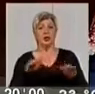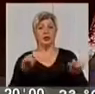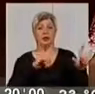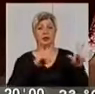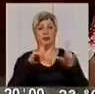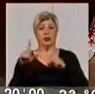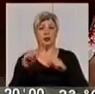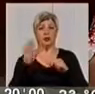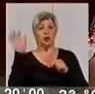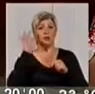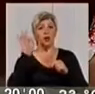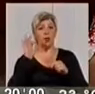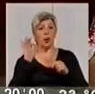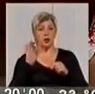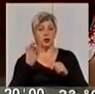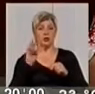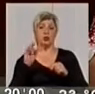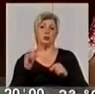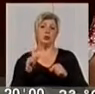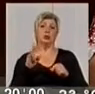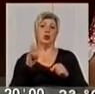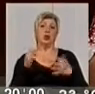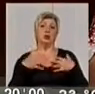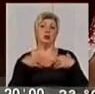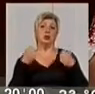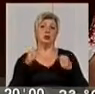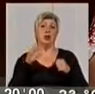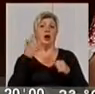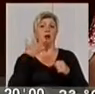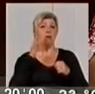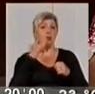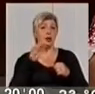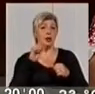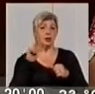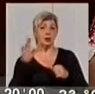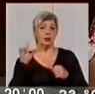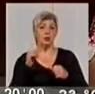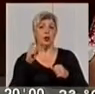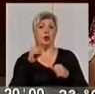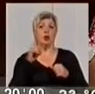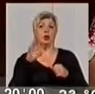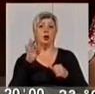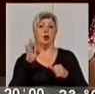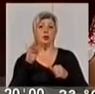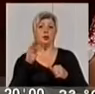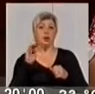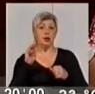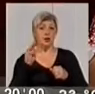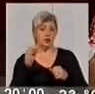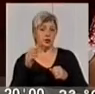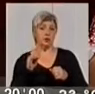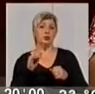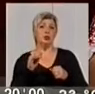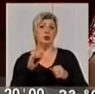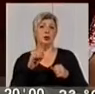і в Німеччину на оздоровлення, і в Америку, в Хорватію позаминулі роки.